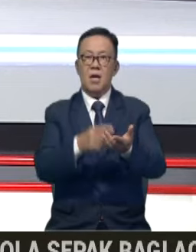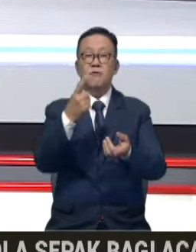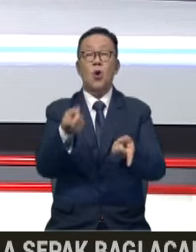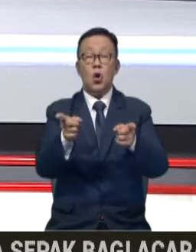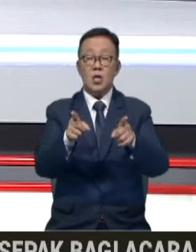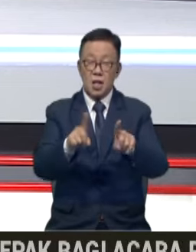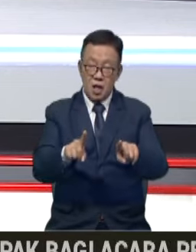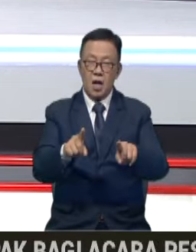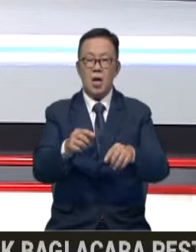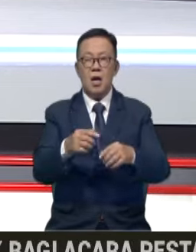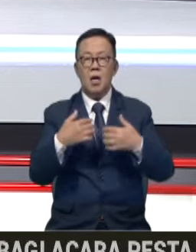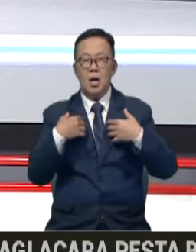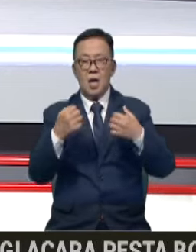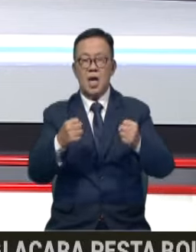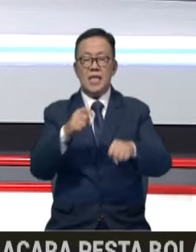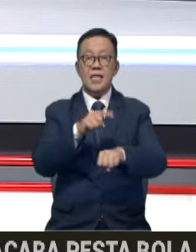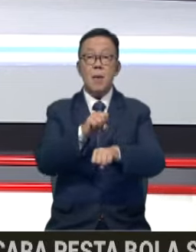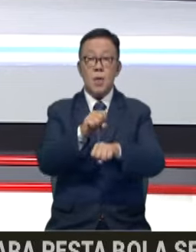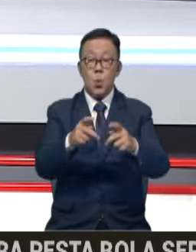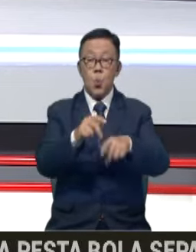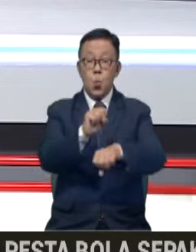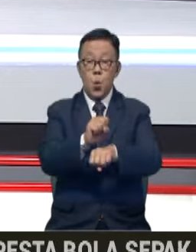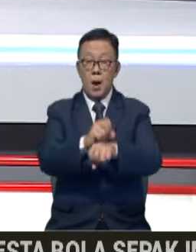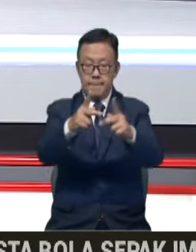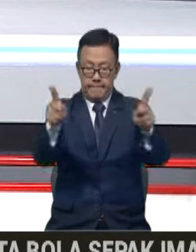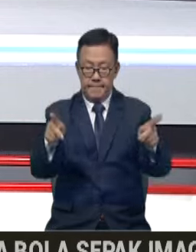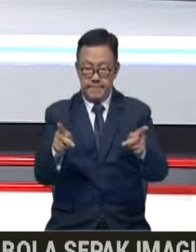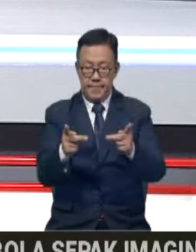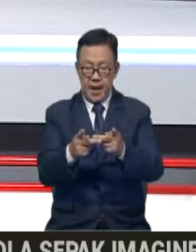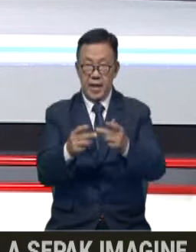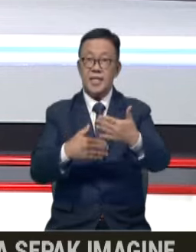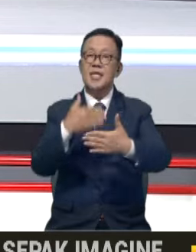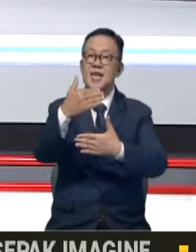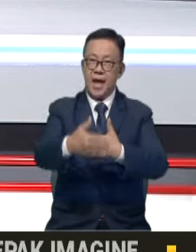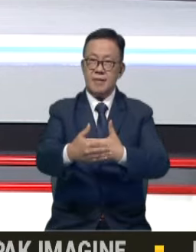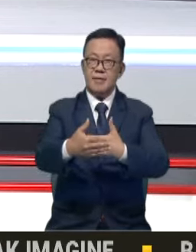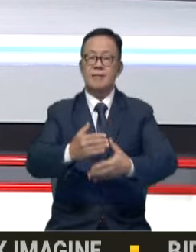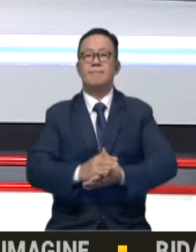dan kesihatan di tempat kerja. Ikuti bahan beritanya selepas ini.